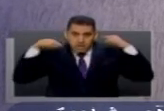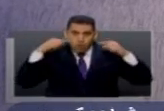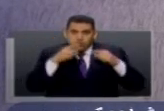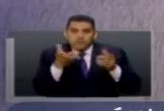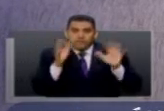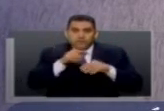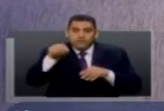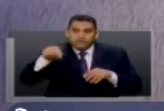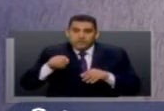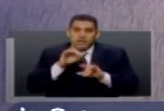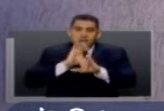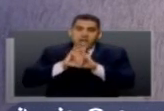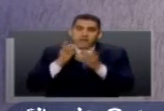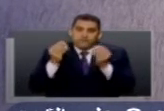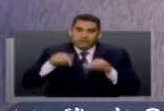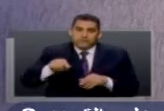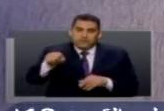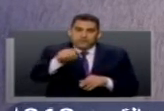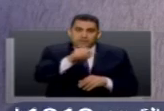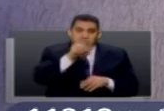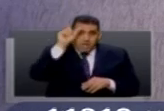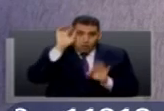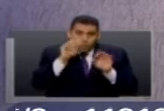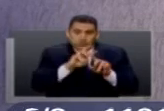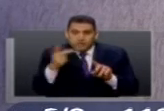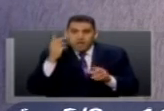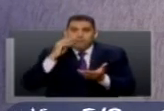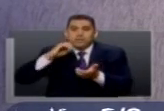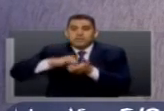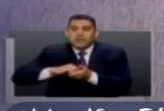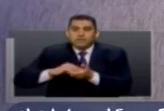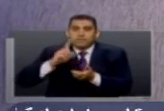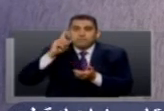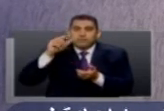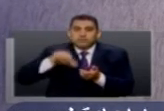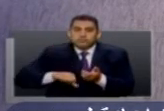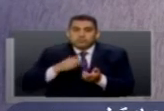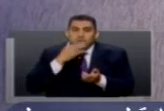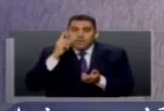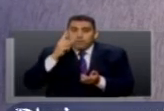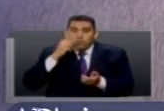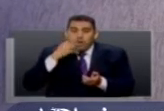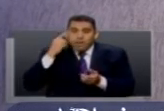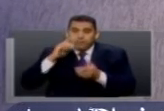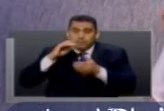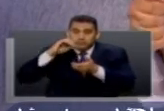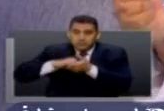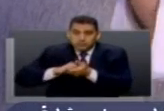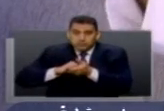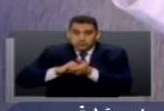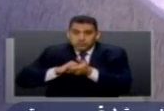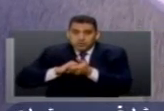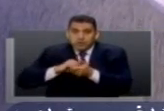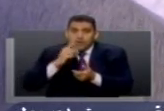ارتكبوا خيانات وايضا خالفوا عهود لكن لم تكن خيانتهم ومخالفتهم للعهد تصل الى